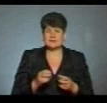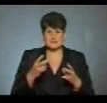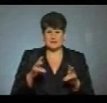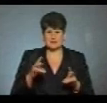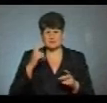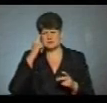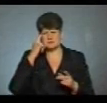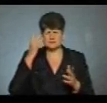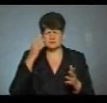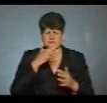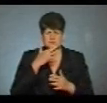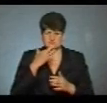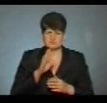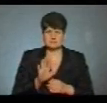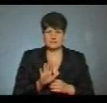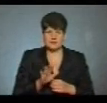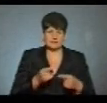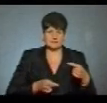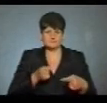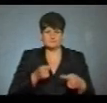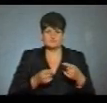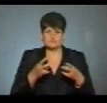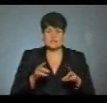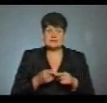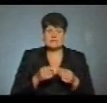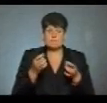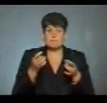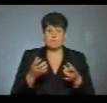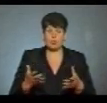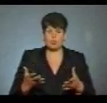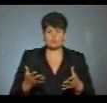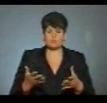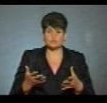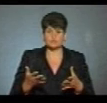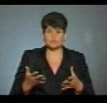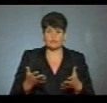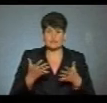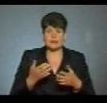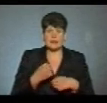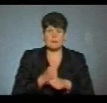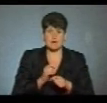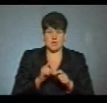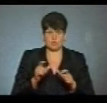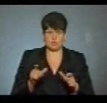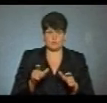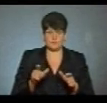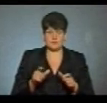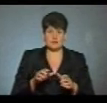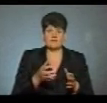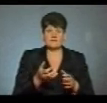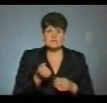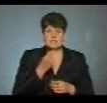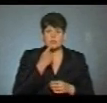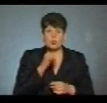ламати списи і в дискусіях, тут дуже просто встановити лабораторно. Забрати кров у вас